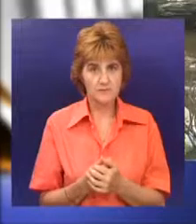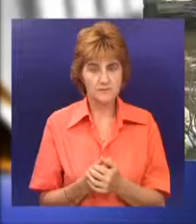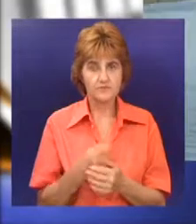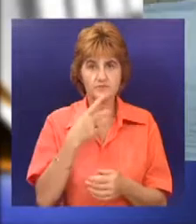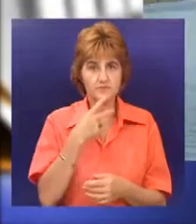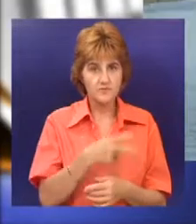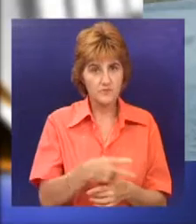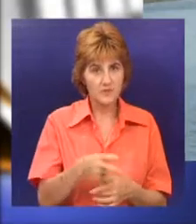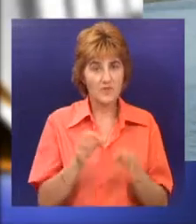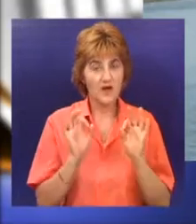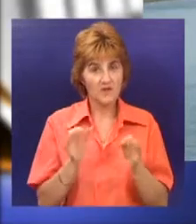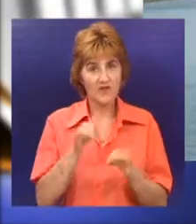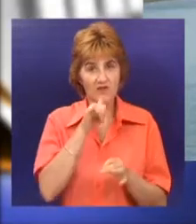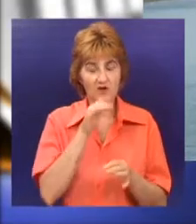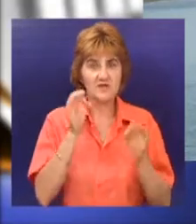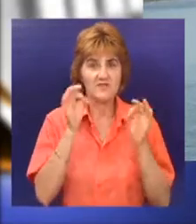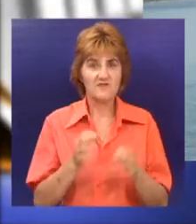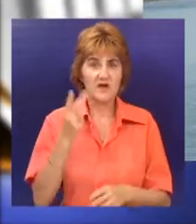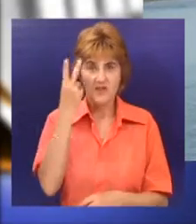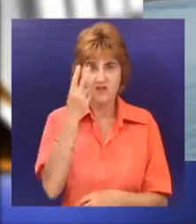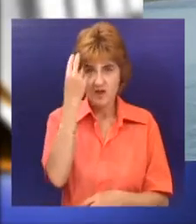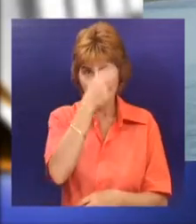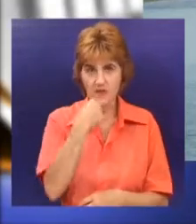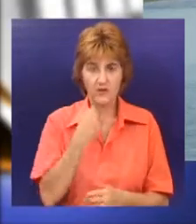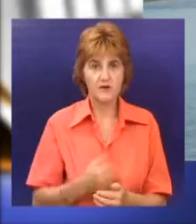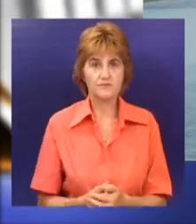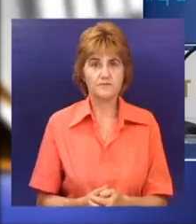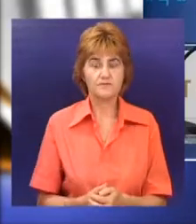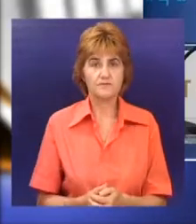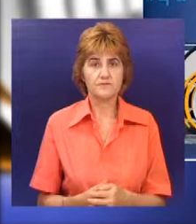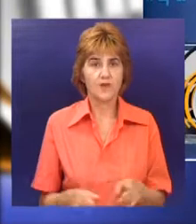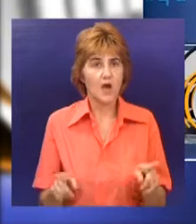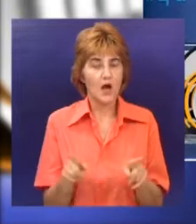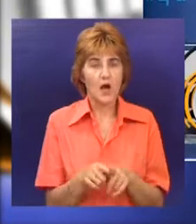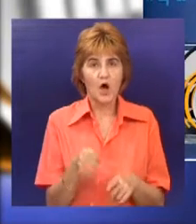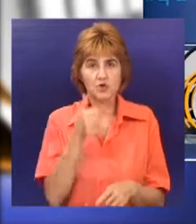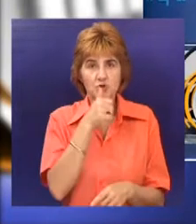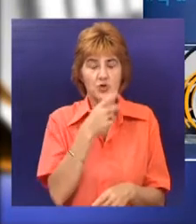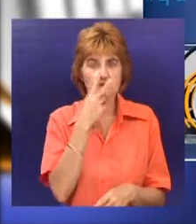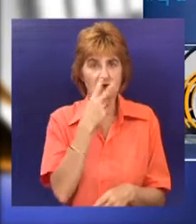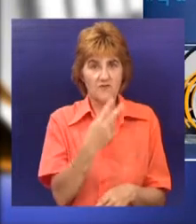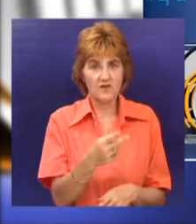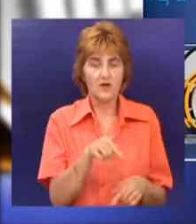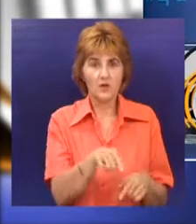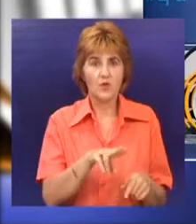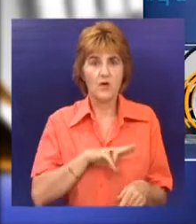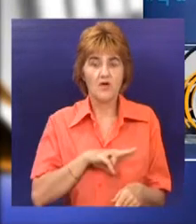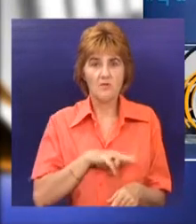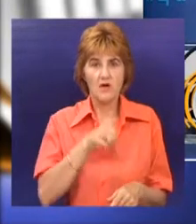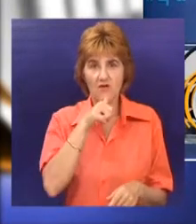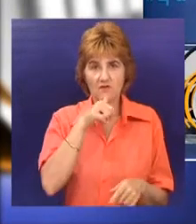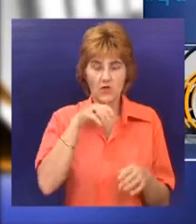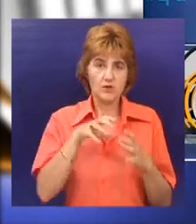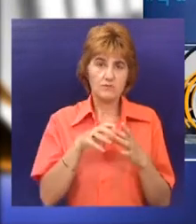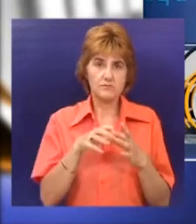dana. Analize kvaliteta vode se rade svake dve nedelje. Kao što ste videli, stavljeni su aeratori, to je